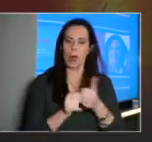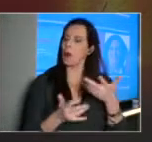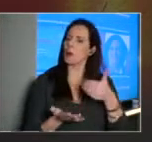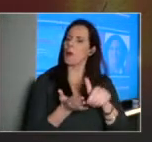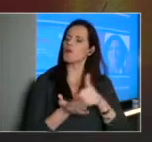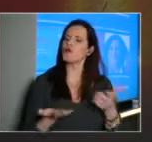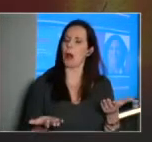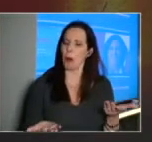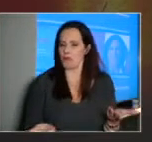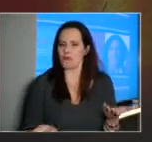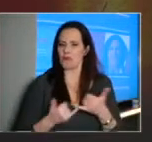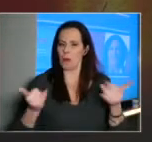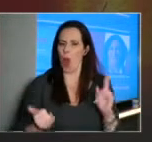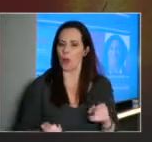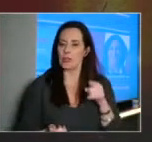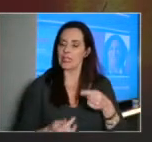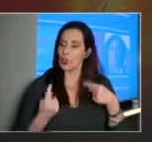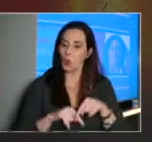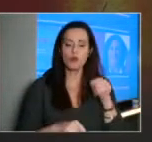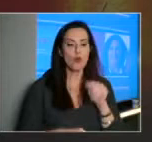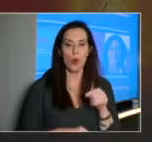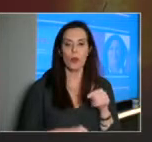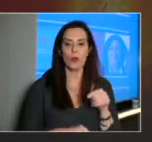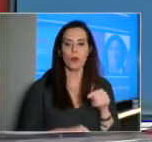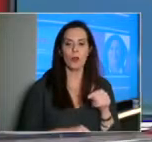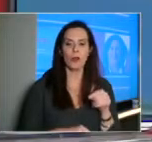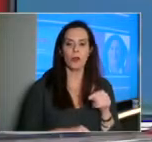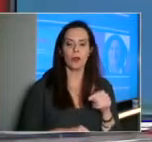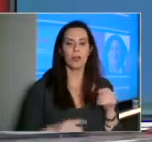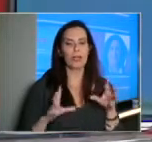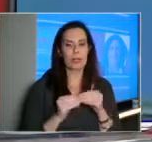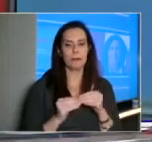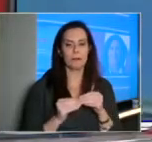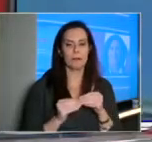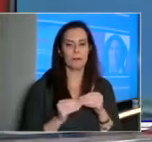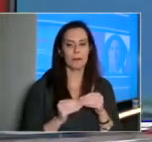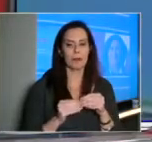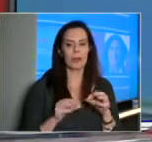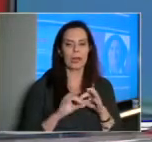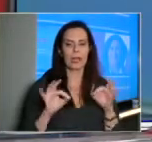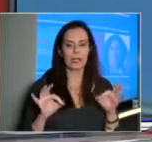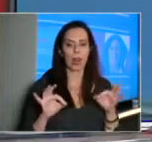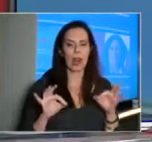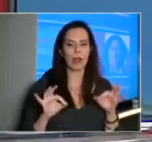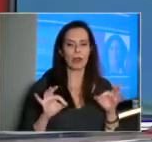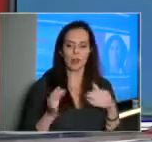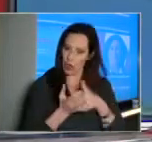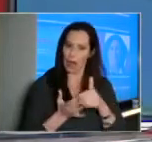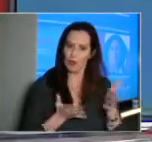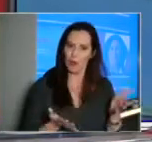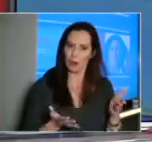היא לא ממשיכה לפתח את זה? כי זה תחום שהוא, אם כאילו התחיל בזכותה, אז